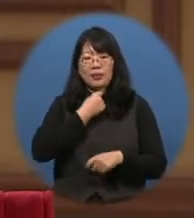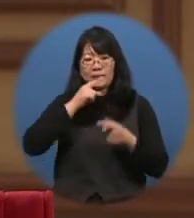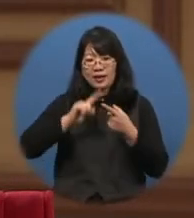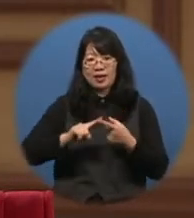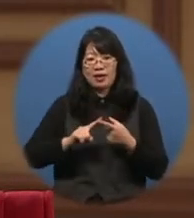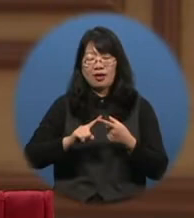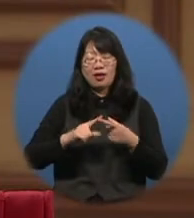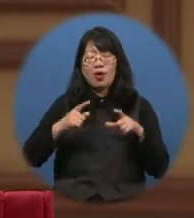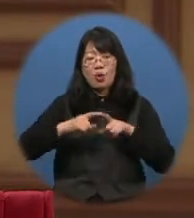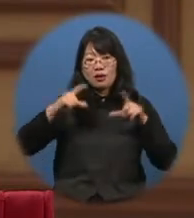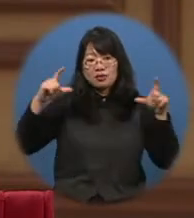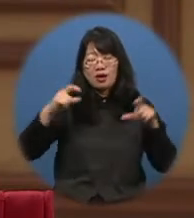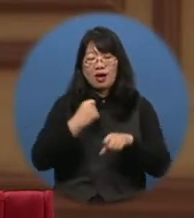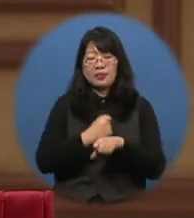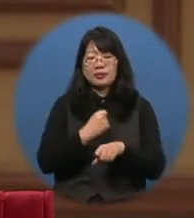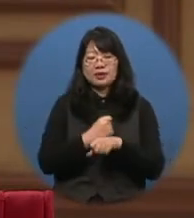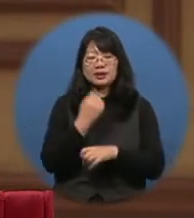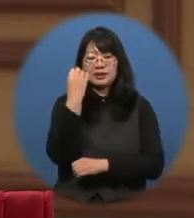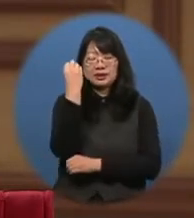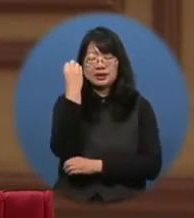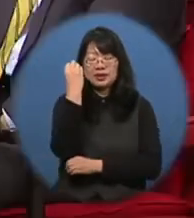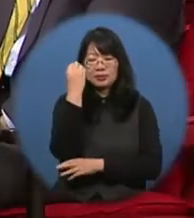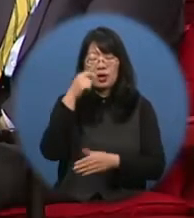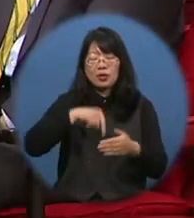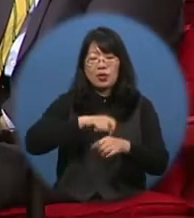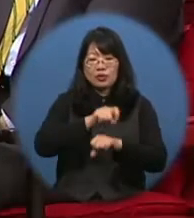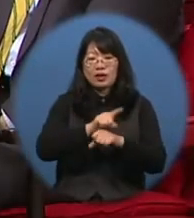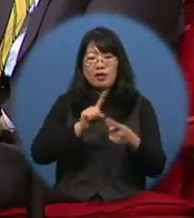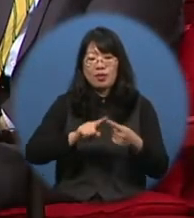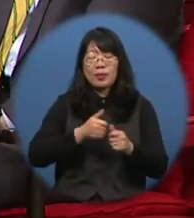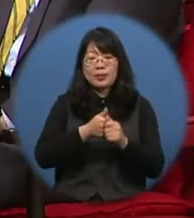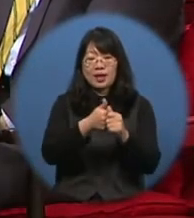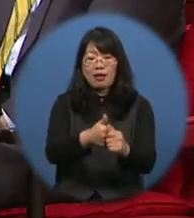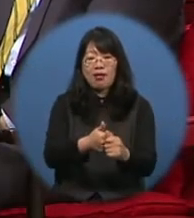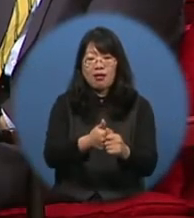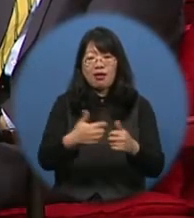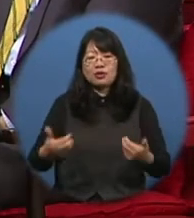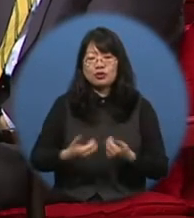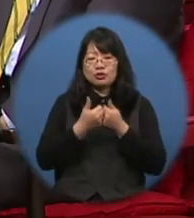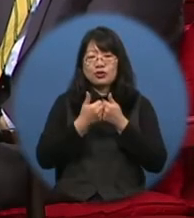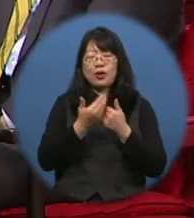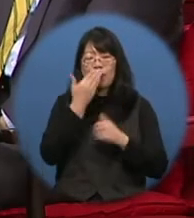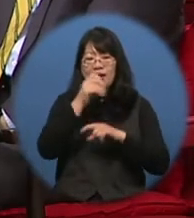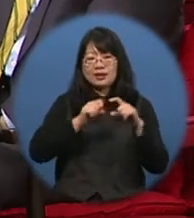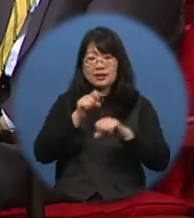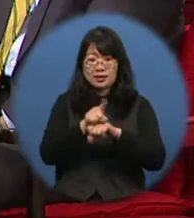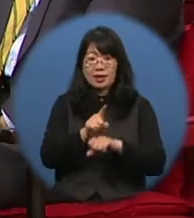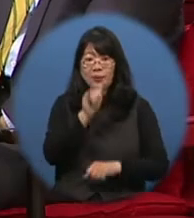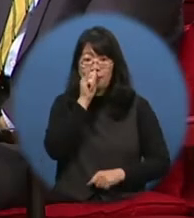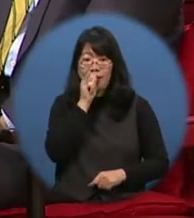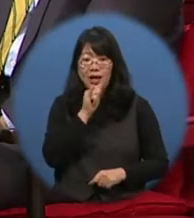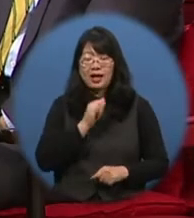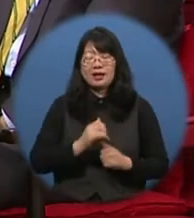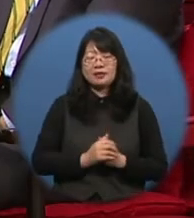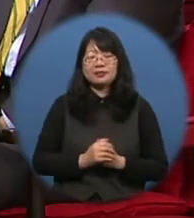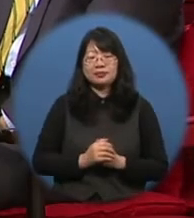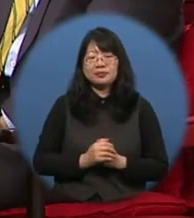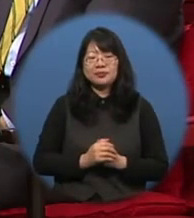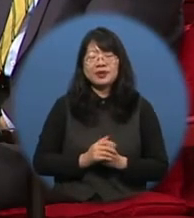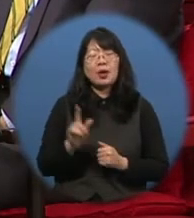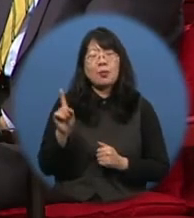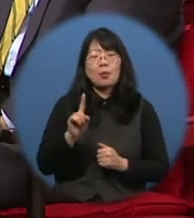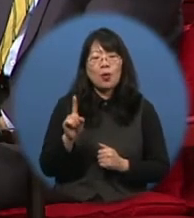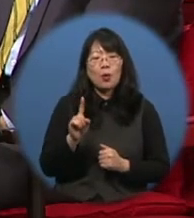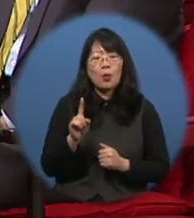거를 확대하고자 하는 기본 속성상 그러니까요. 예, 충돌 가능성은 있죠. 충돌, 긴장 관계, 네. 일종의